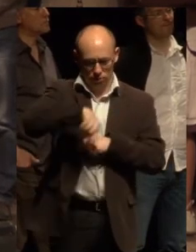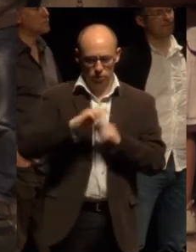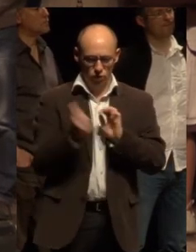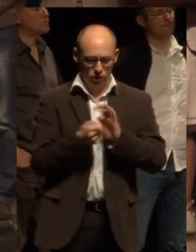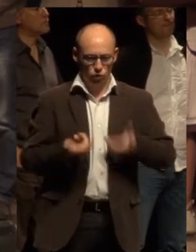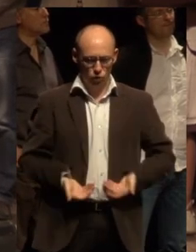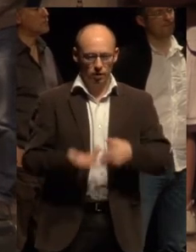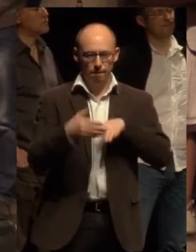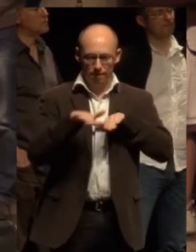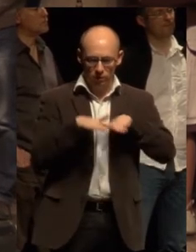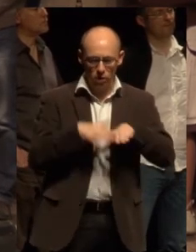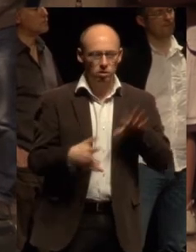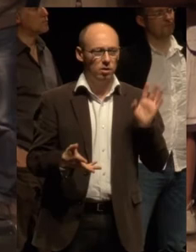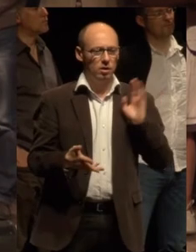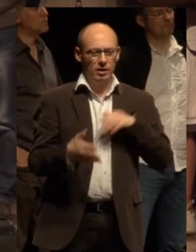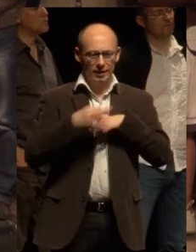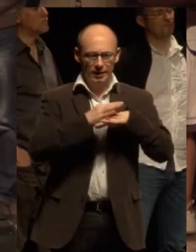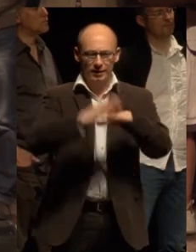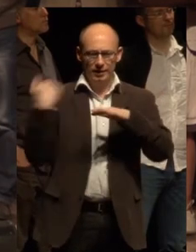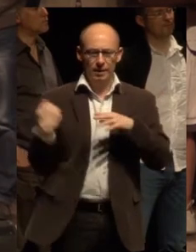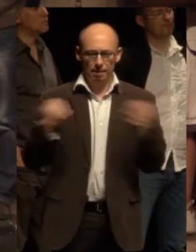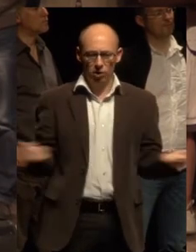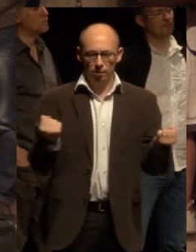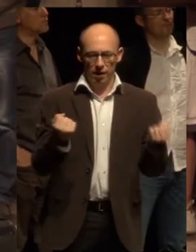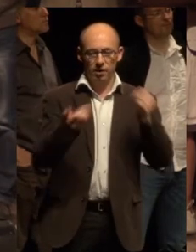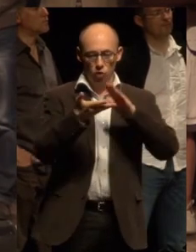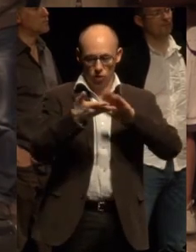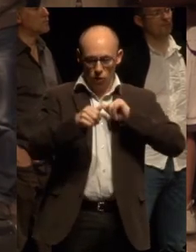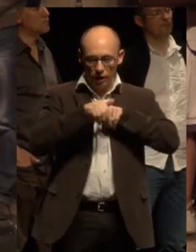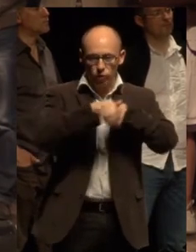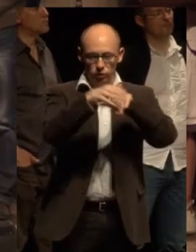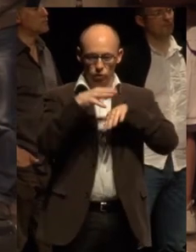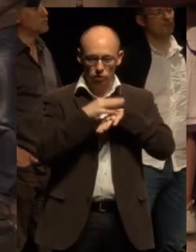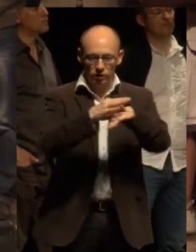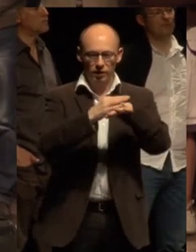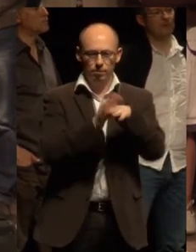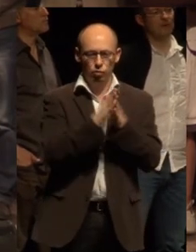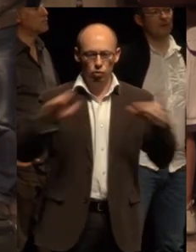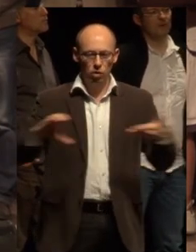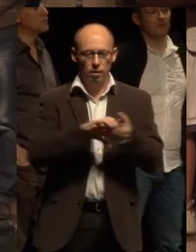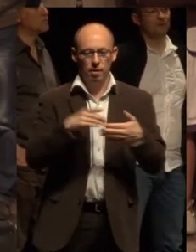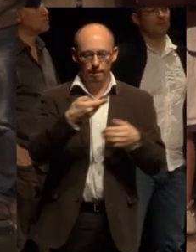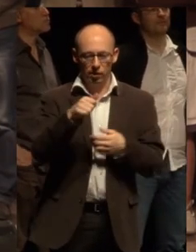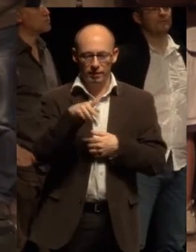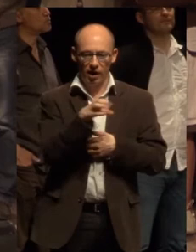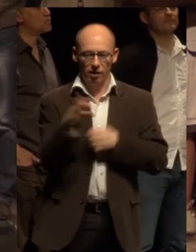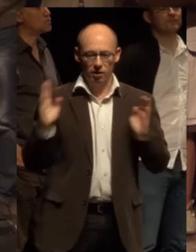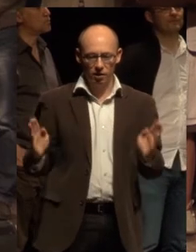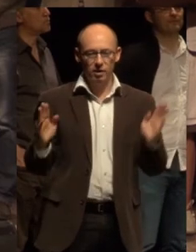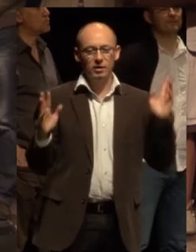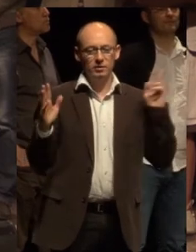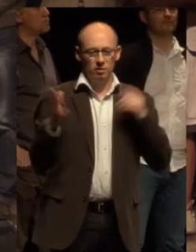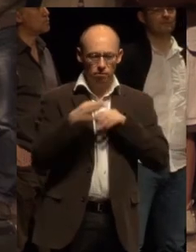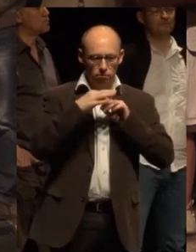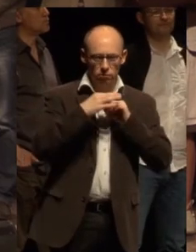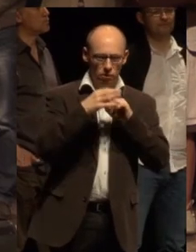mandat. Elle sera notre fil conducteur sur tous les sujets. Pour maintenir le dialogue au quotidien, tout au long de cette transition, je